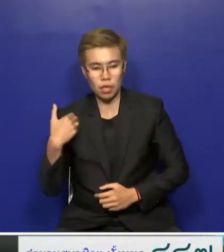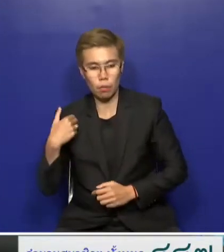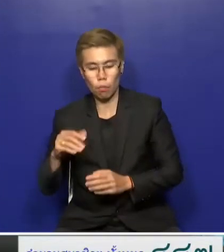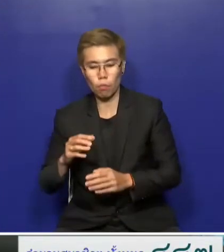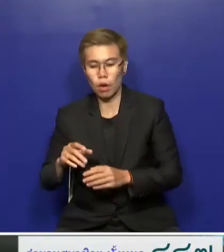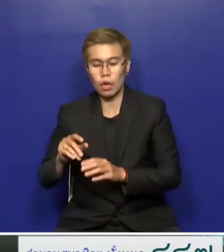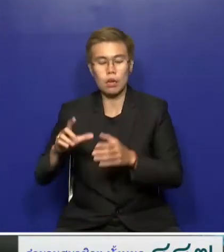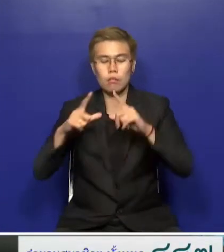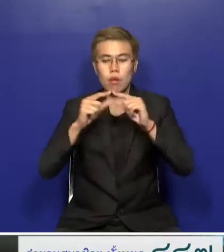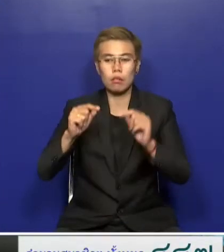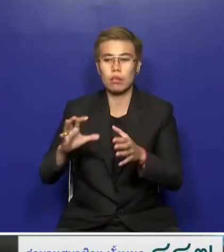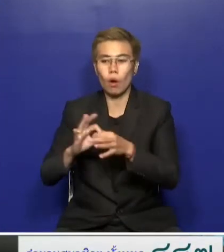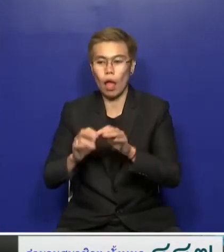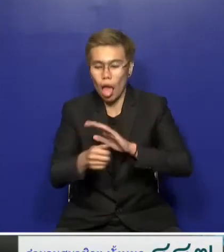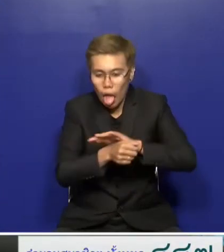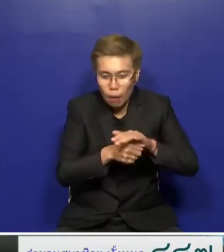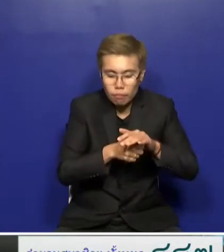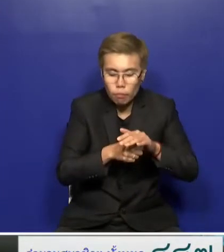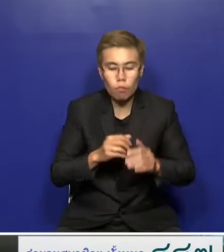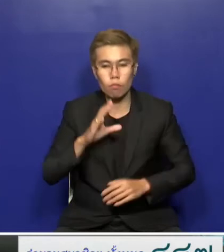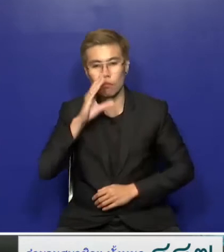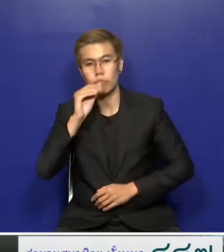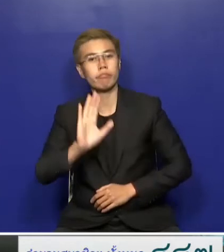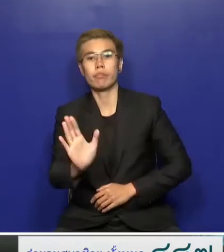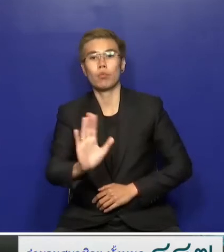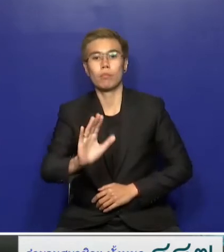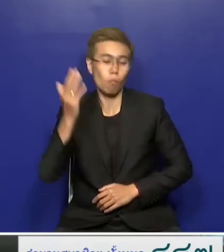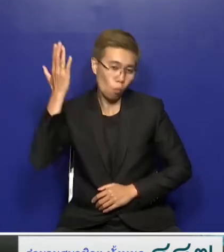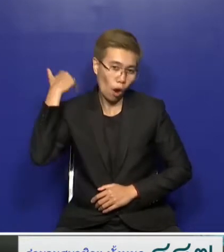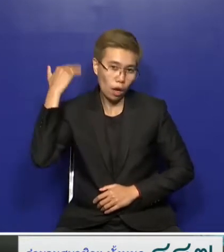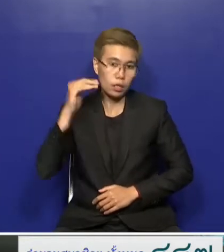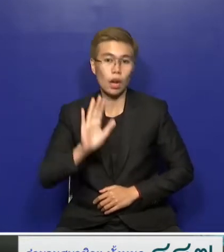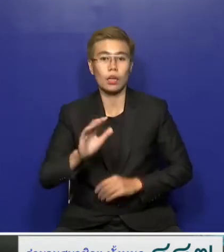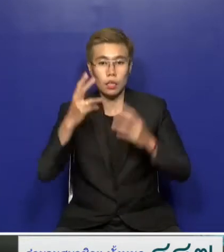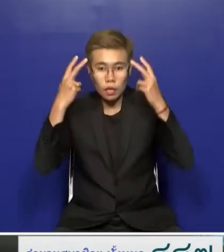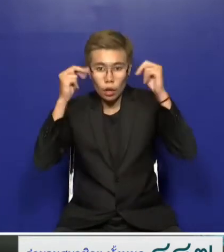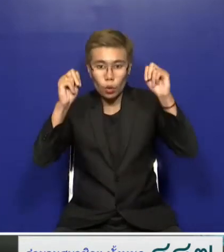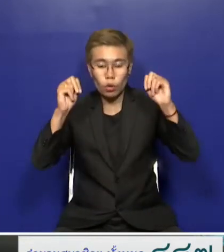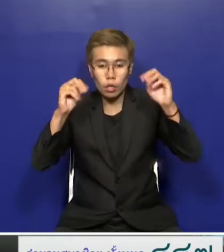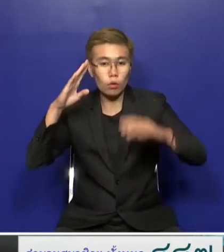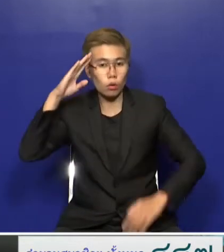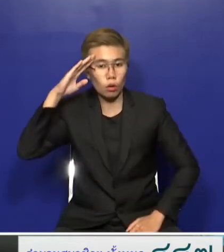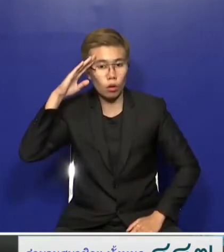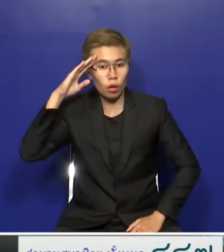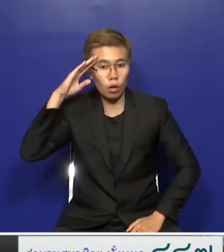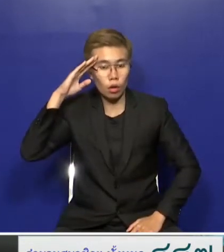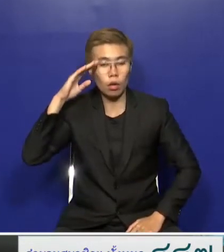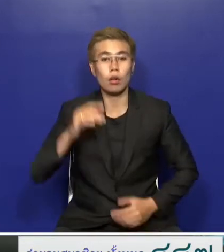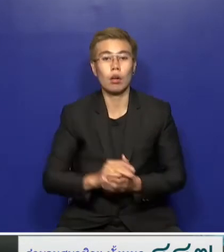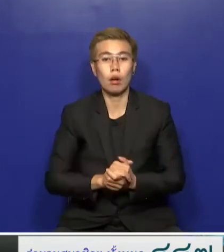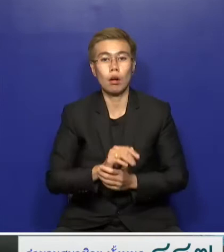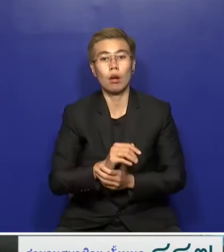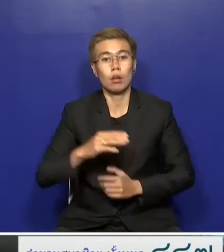าเมื่อวานนี้นะครับแล้วก็ก่อนหน้านี้ท่านนายกรัฐมนตรีท่านพลเอกประยุทธ์จันทร์โอชารวมถึงท่านผบ.ต